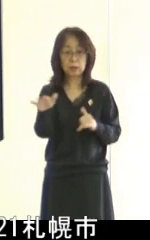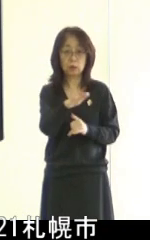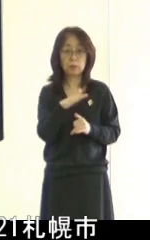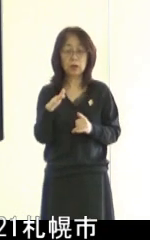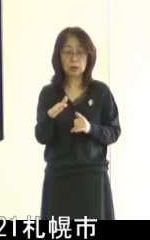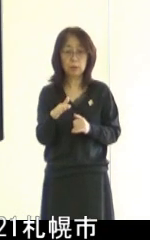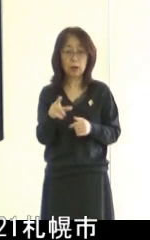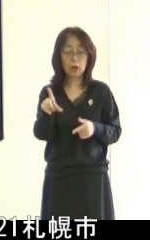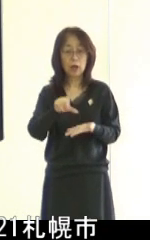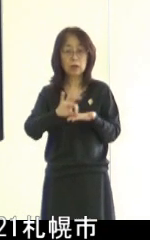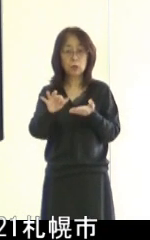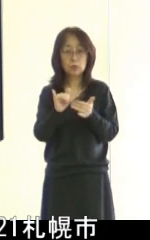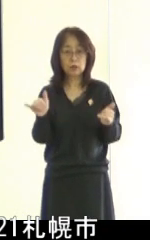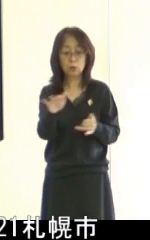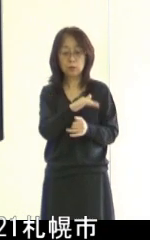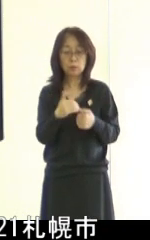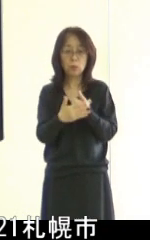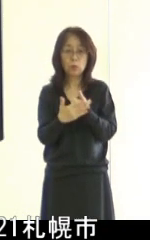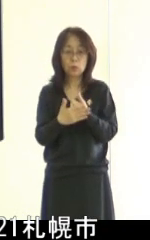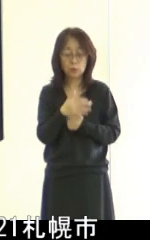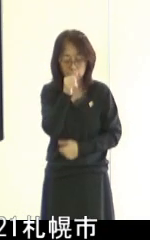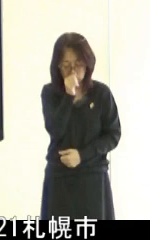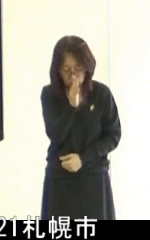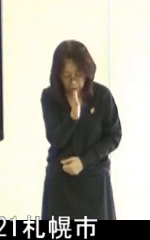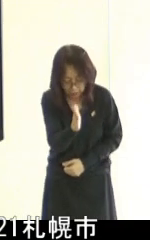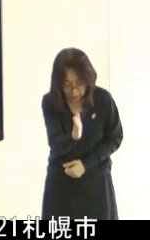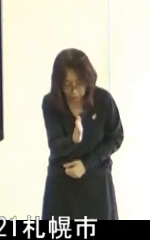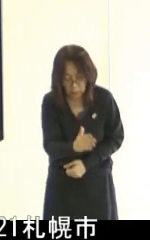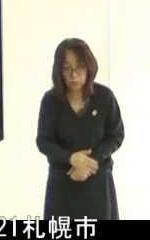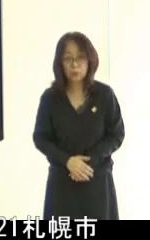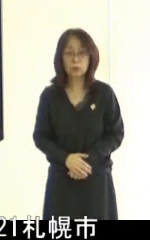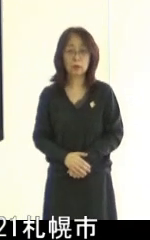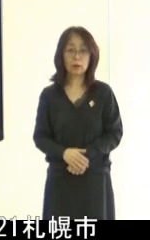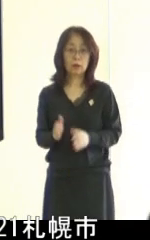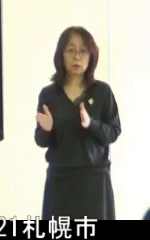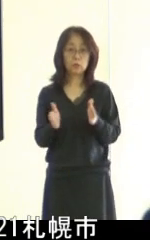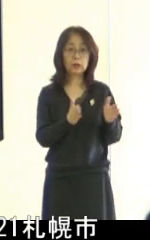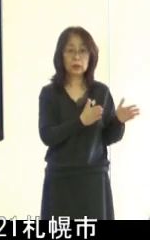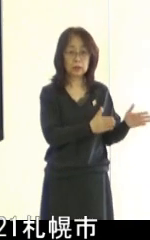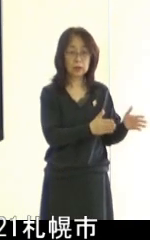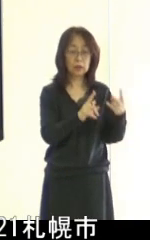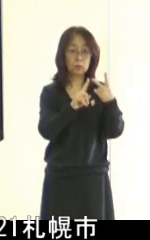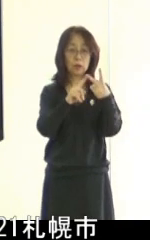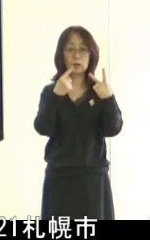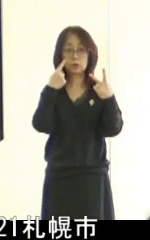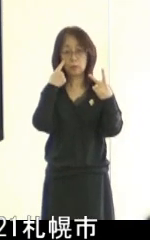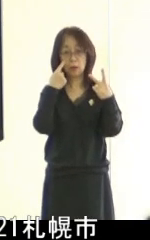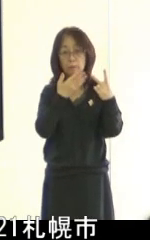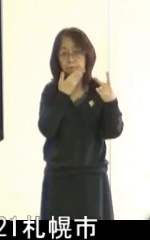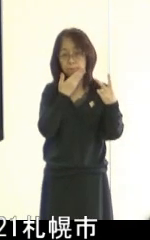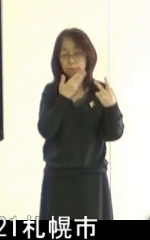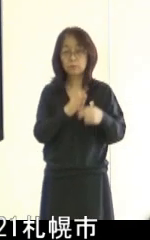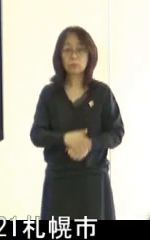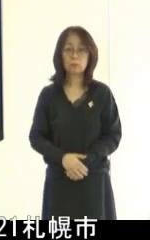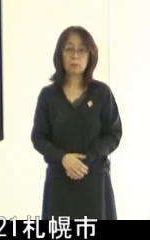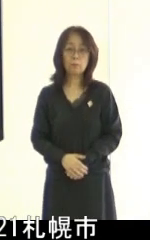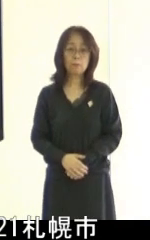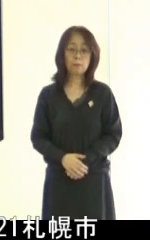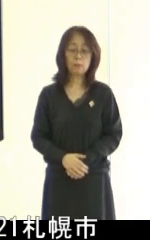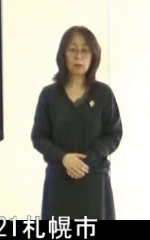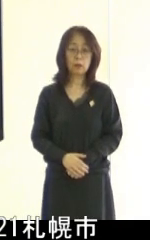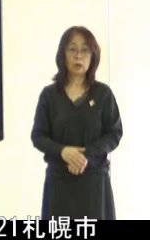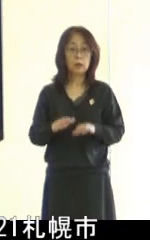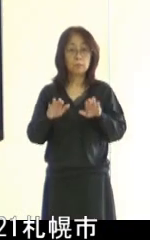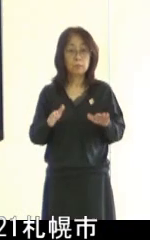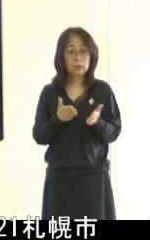様の高協力お願いを申し上げます次に2点目でございますまあこれ